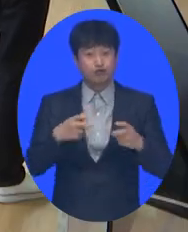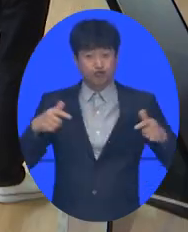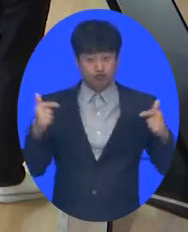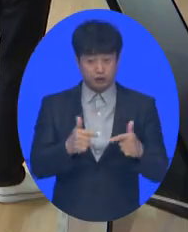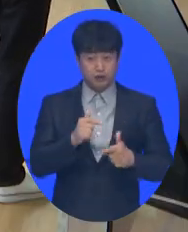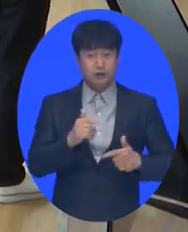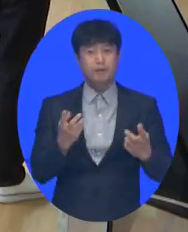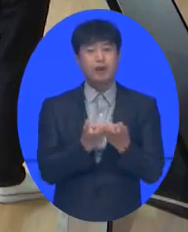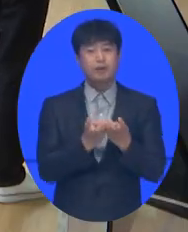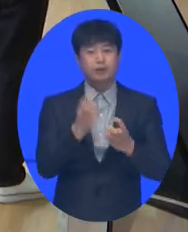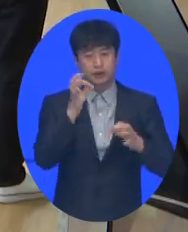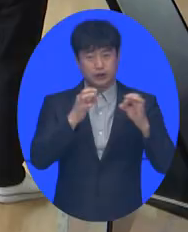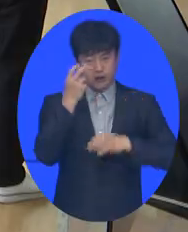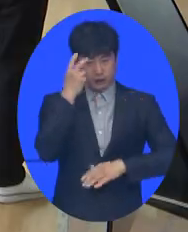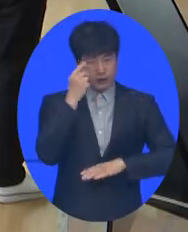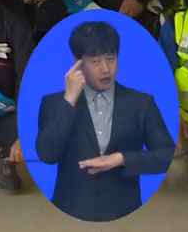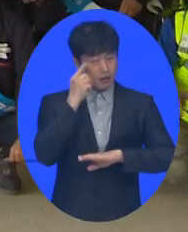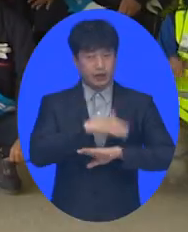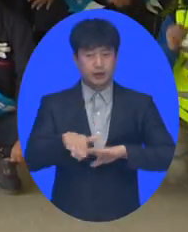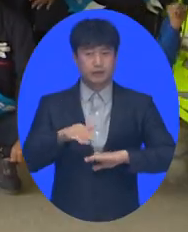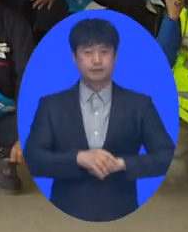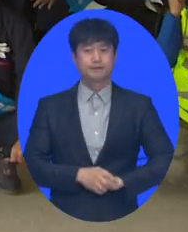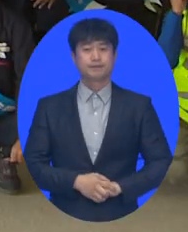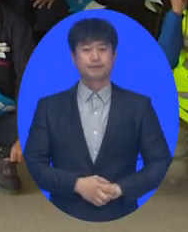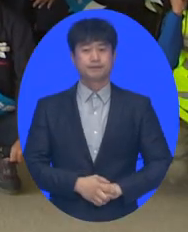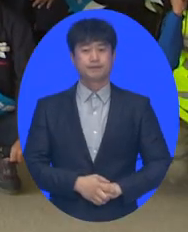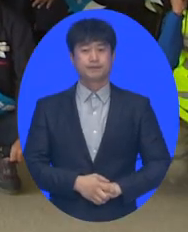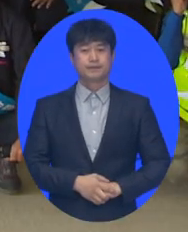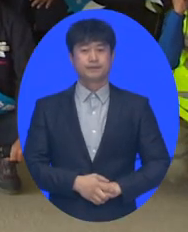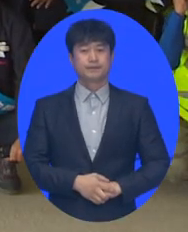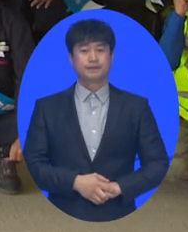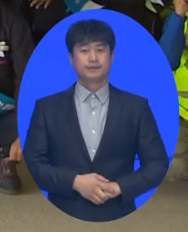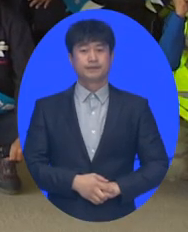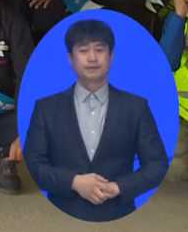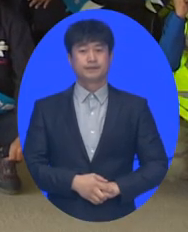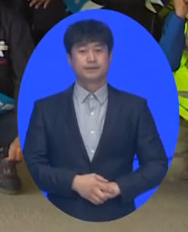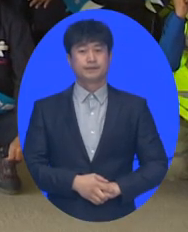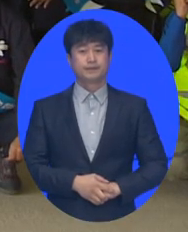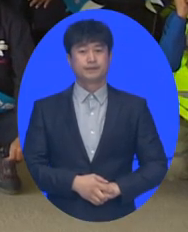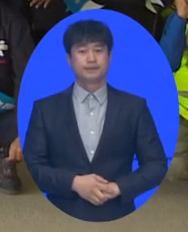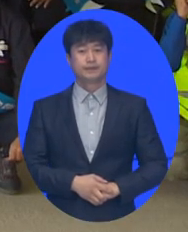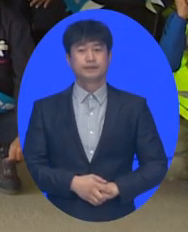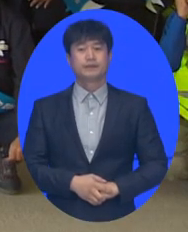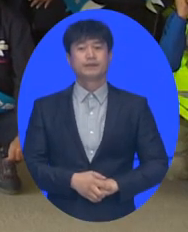현실적인 방안을 모색할 계획입니다 경기주 t 서영입니다 다시 한번 하겠습니다